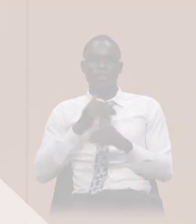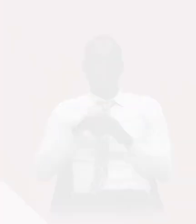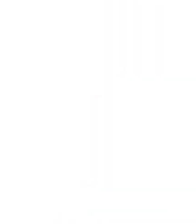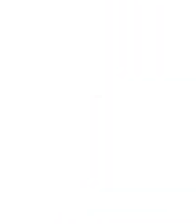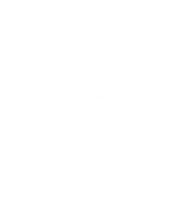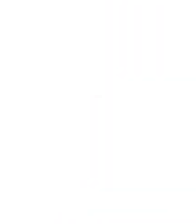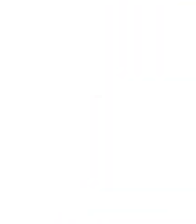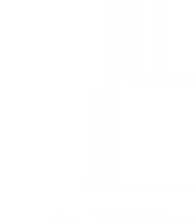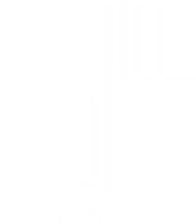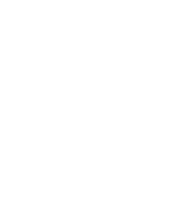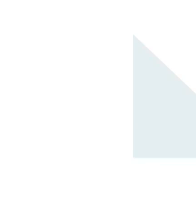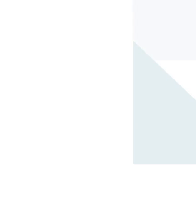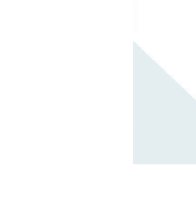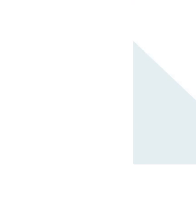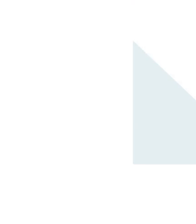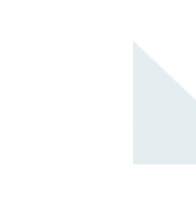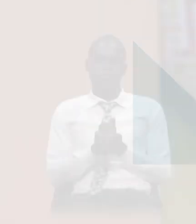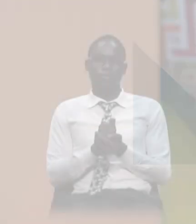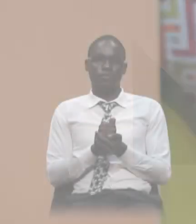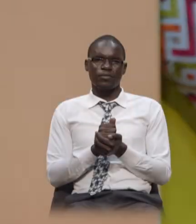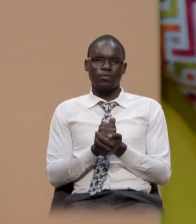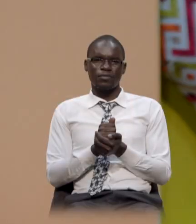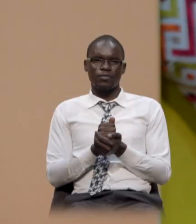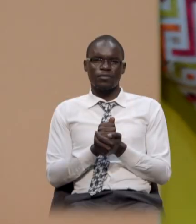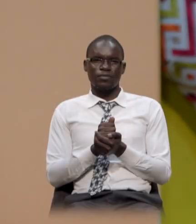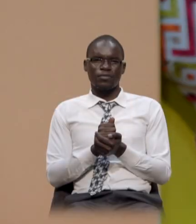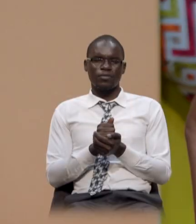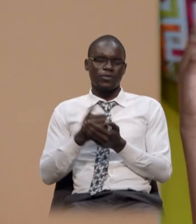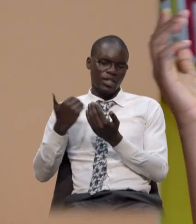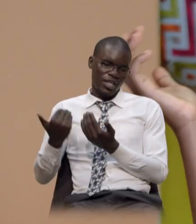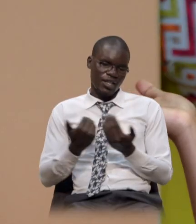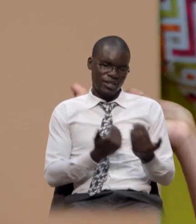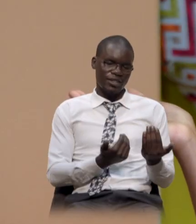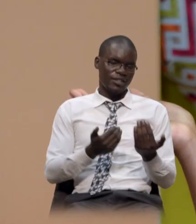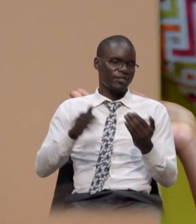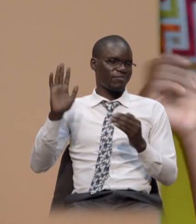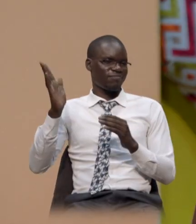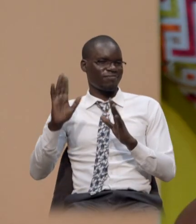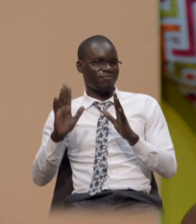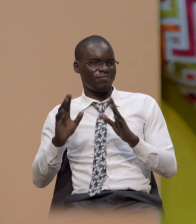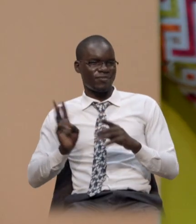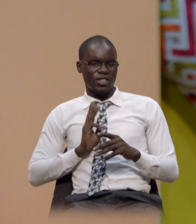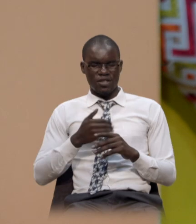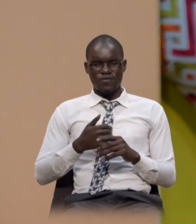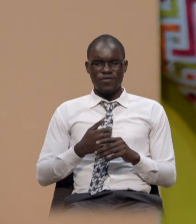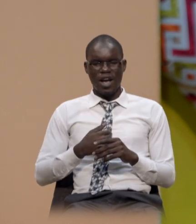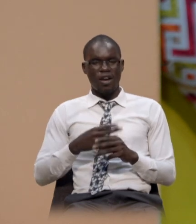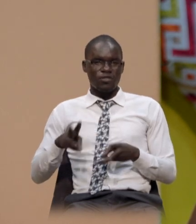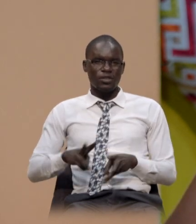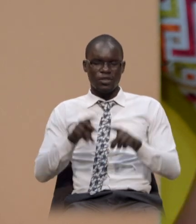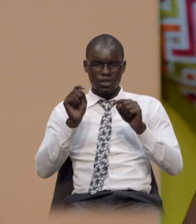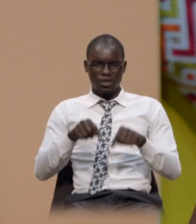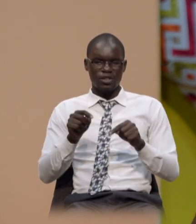Mungu atakubariki sana. Asante. Watoto wadogo, yay! Tuna bahati leo kwa